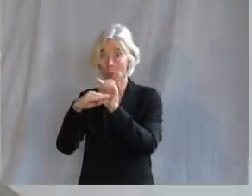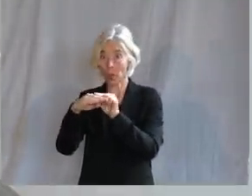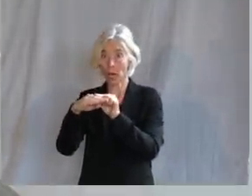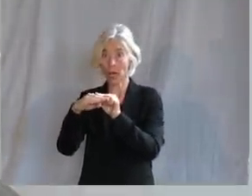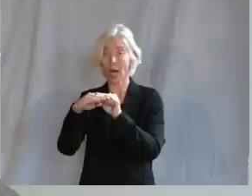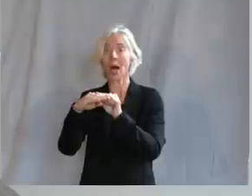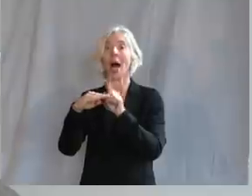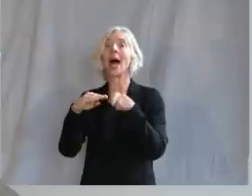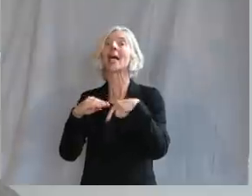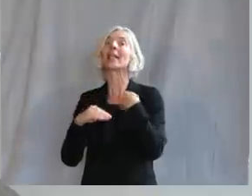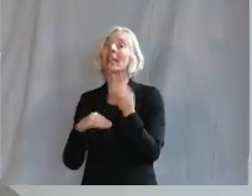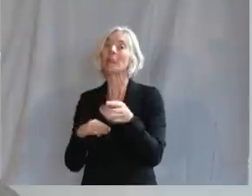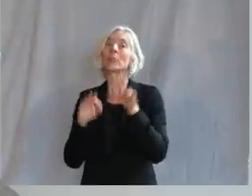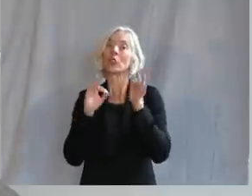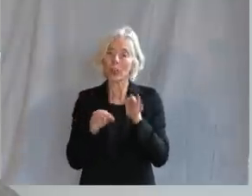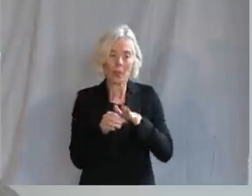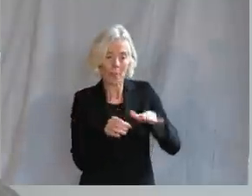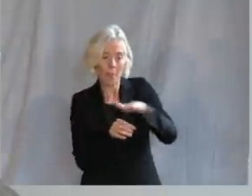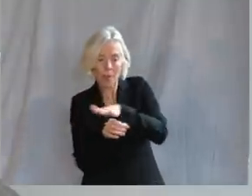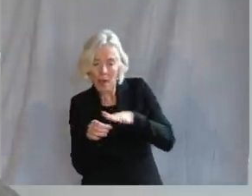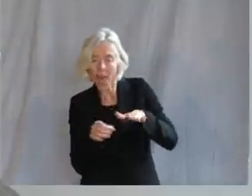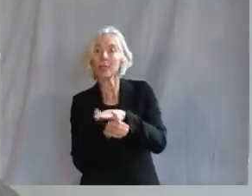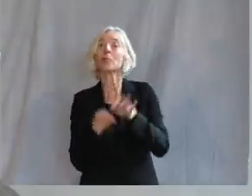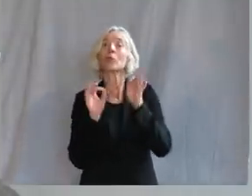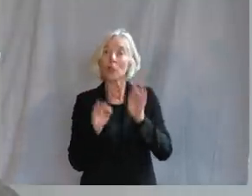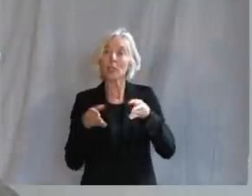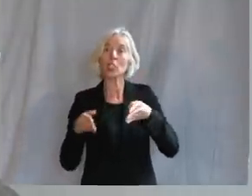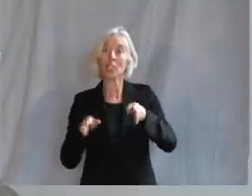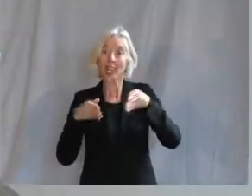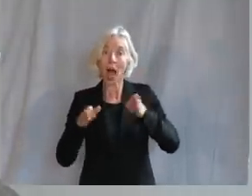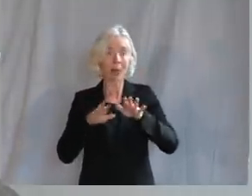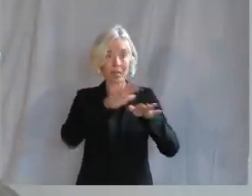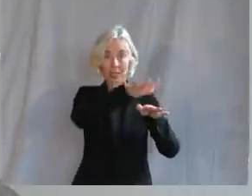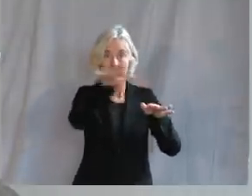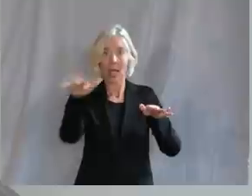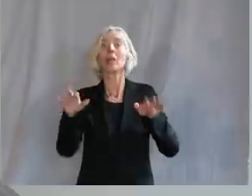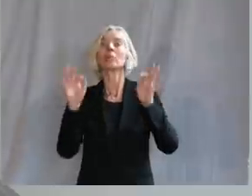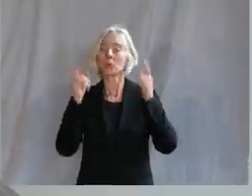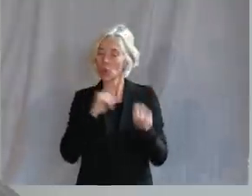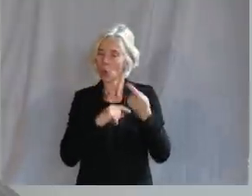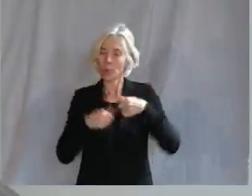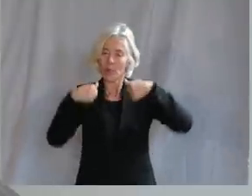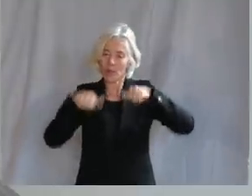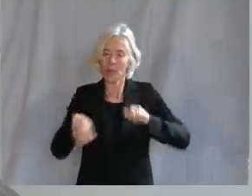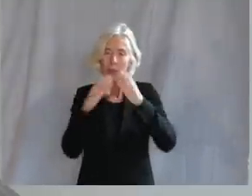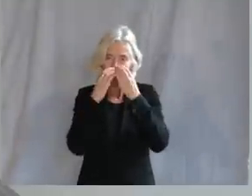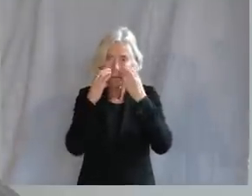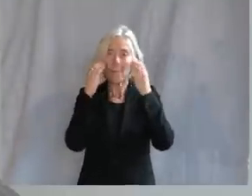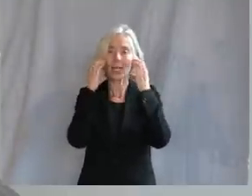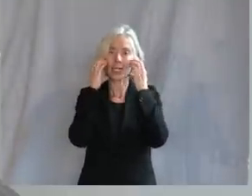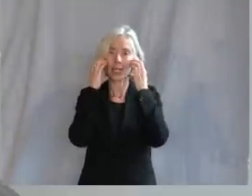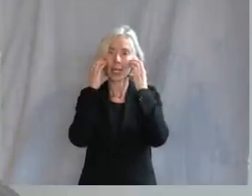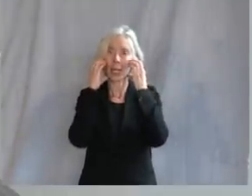stark frequentierten Plätzen und Straßen in der Innenstadt eine Maskenpflicht einführen. Diese Maskenpflicht gilt